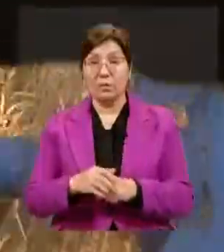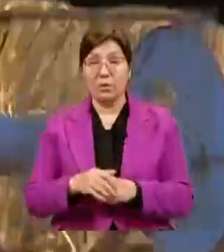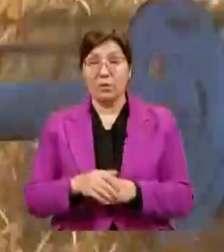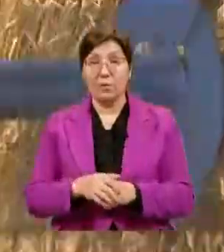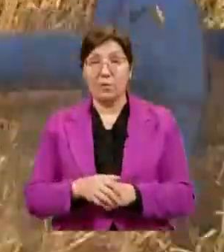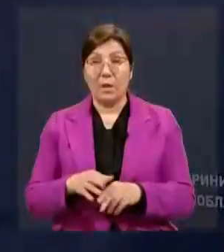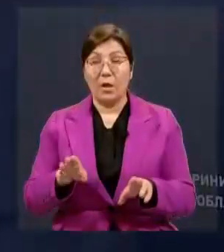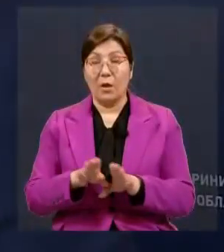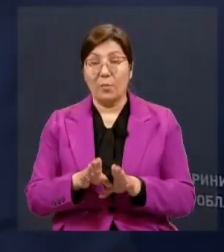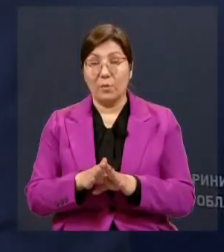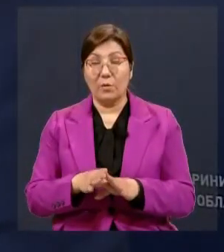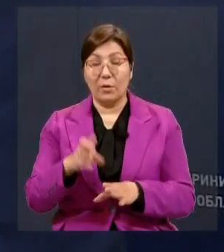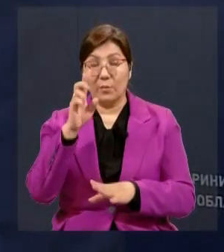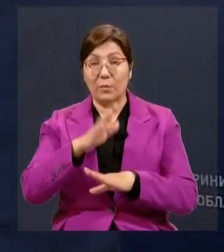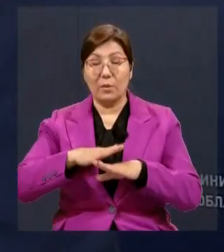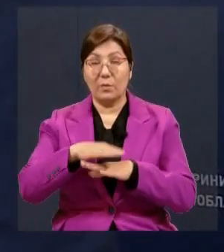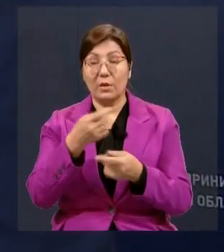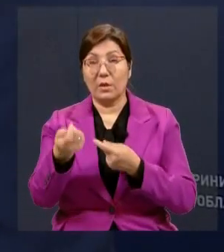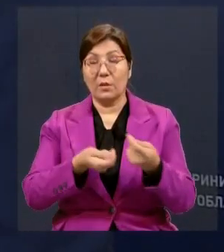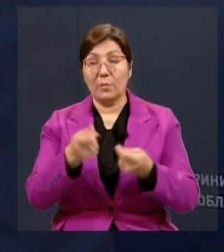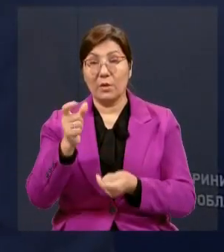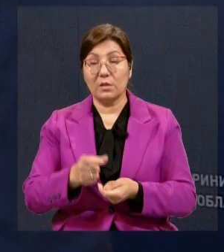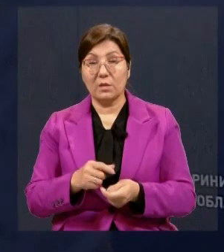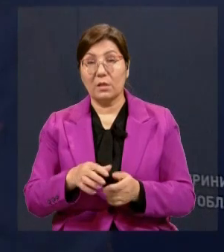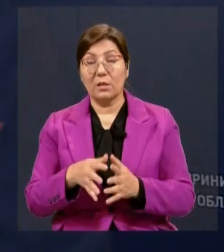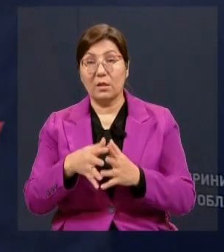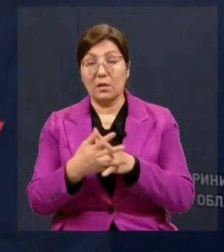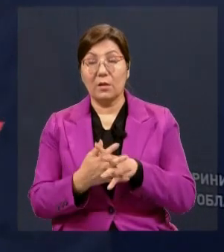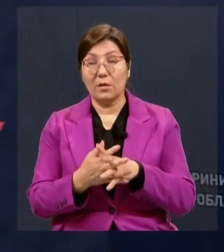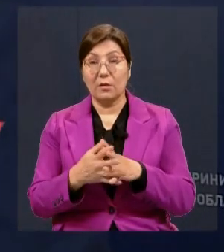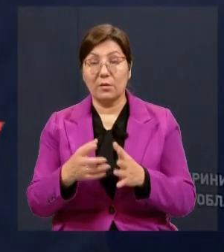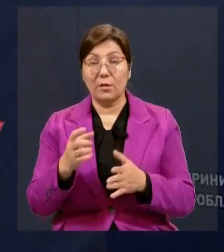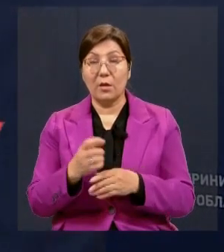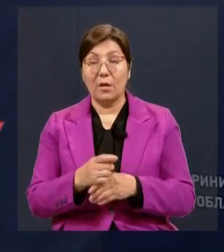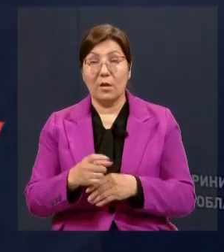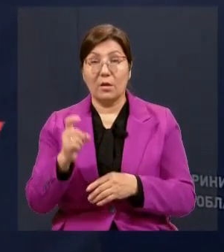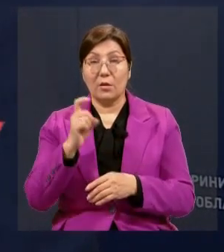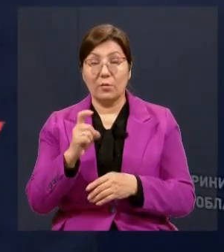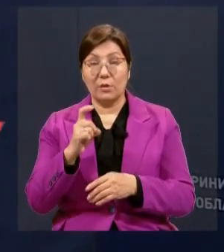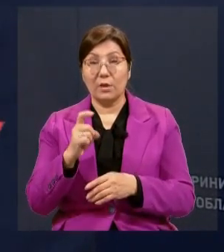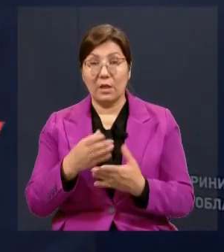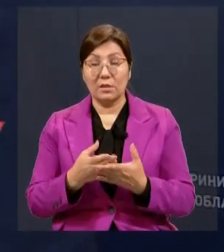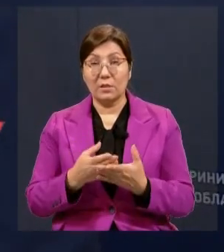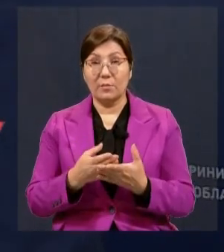беруге бағытталады. Мемлекет басшысының мынау агроөнеркәсіп кешеніндегі өңдеу